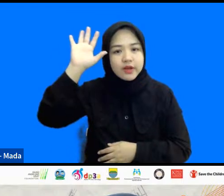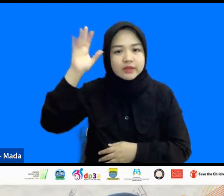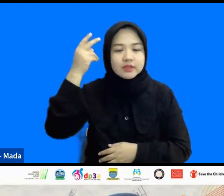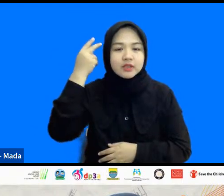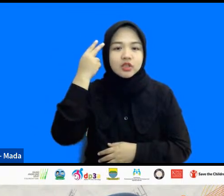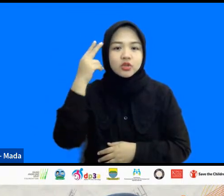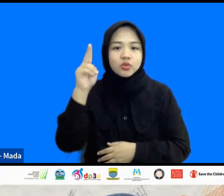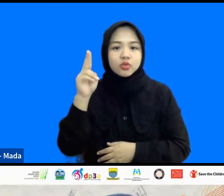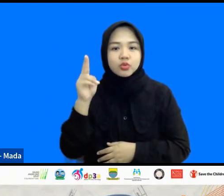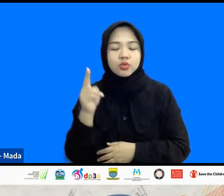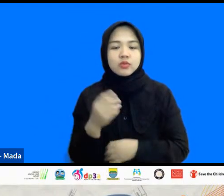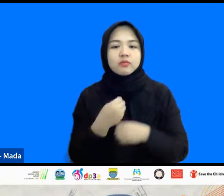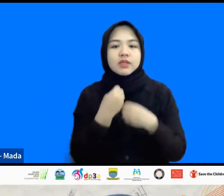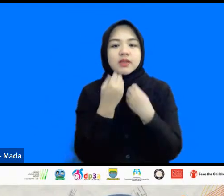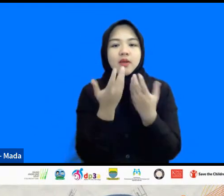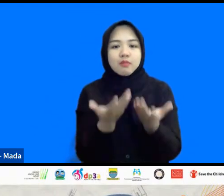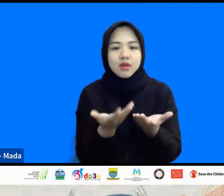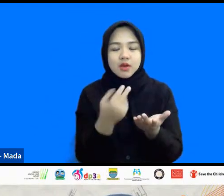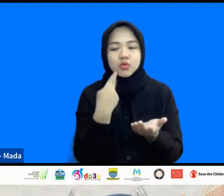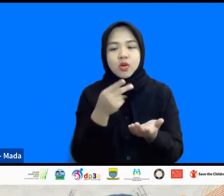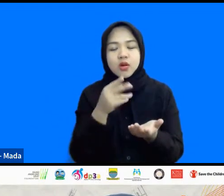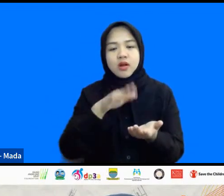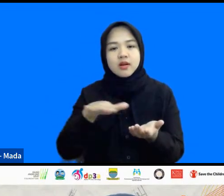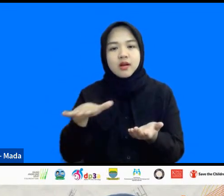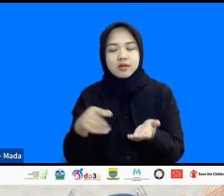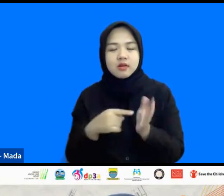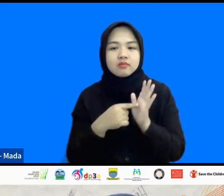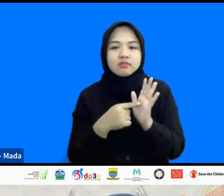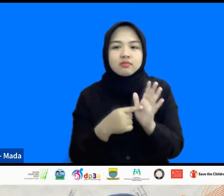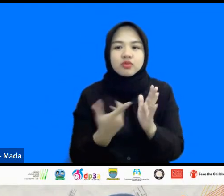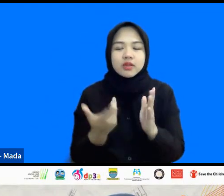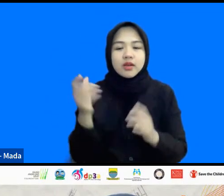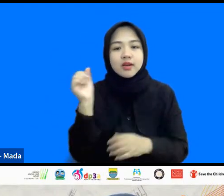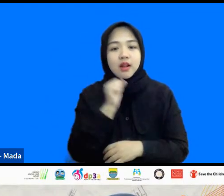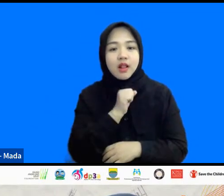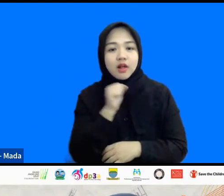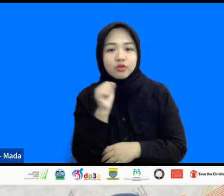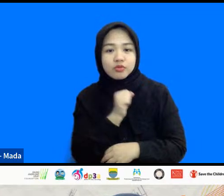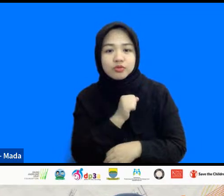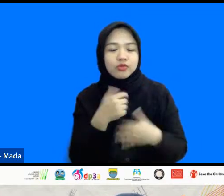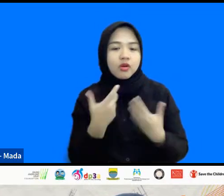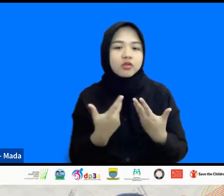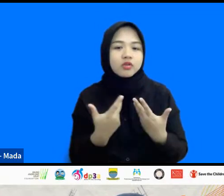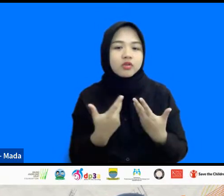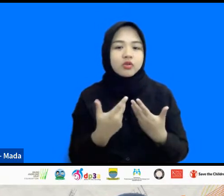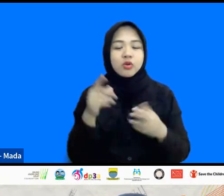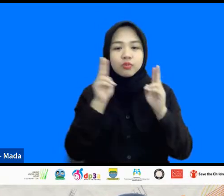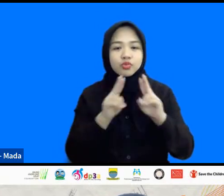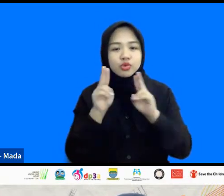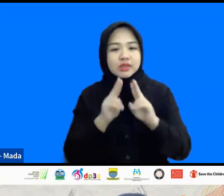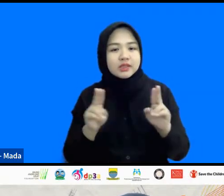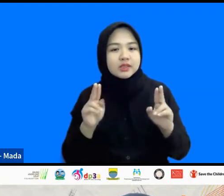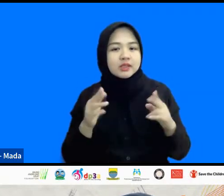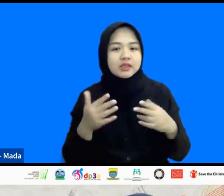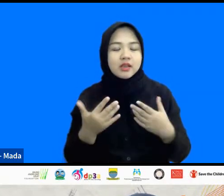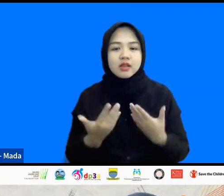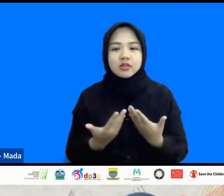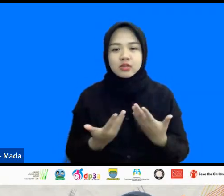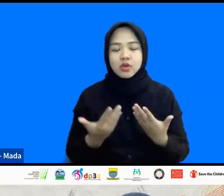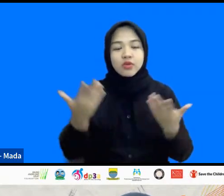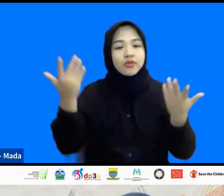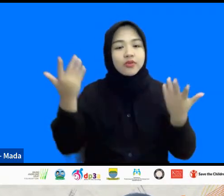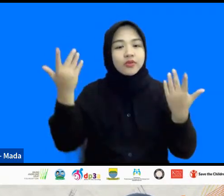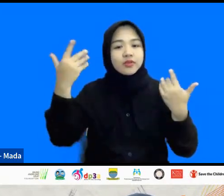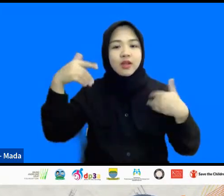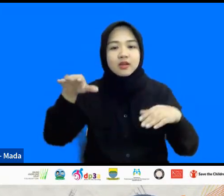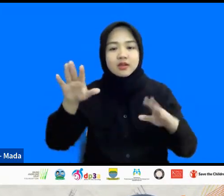untuk menyampaikan suara anak itu dalam bentuk misalkan lagu, dalam bentuk puisi, dalam bentuk apa ya